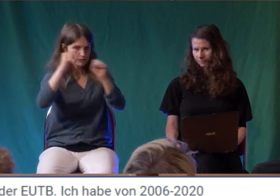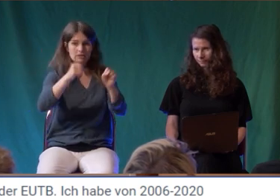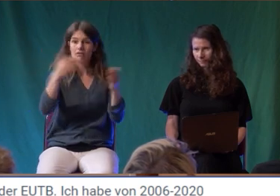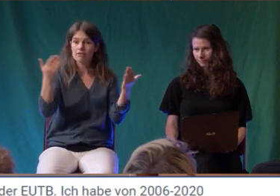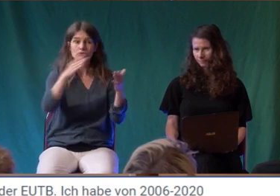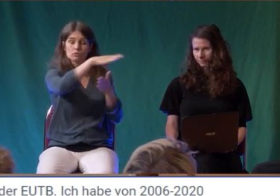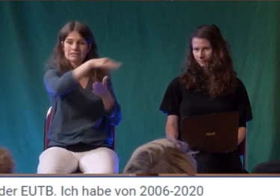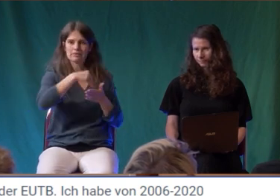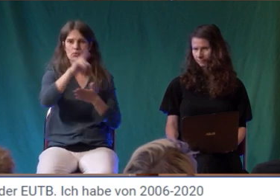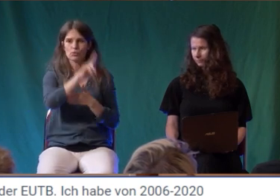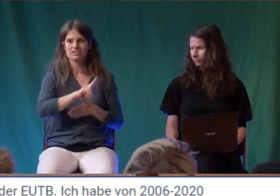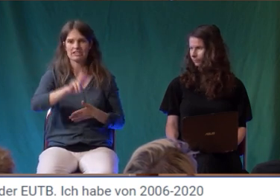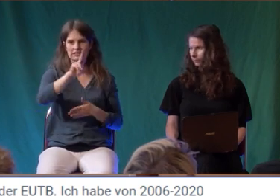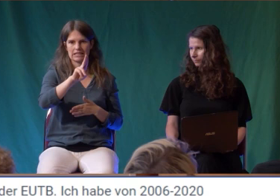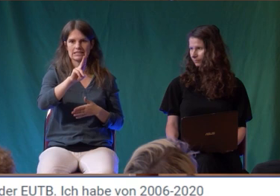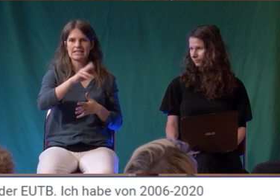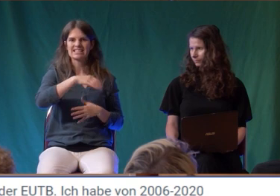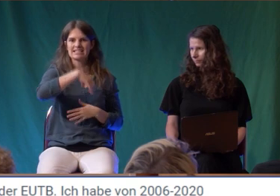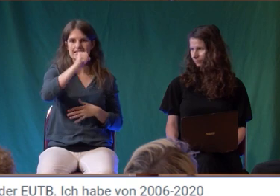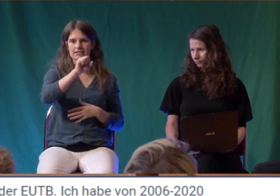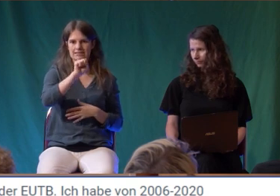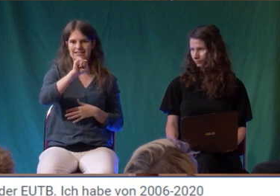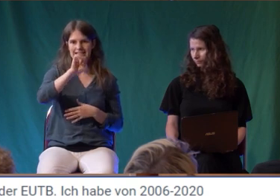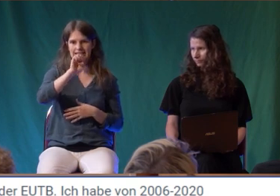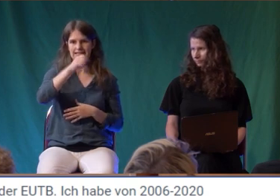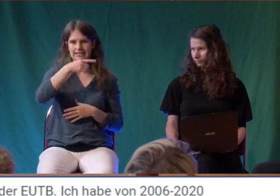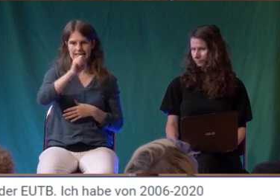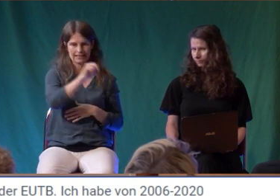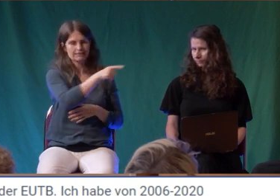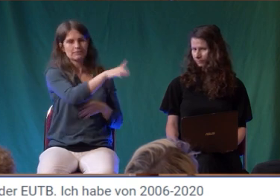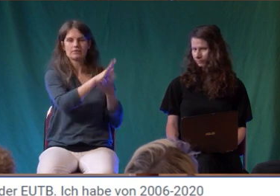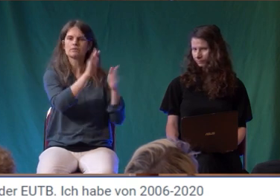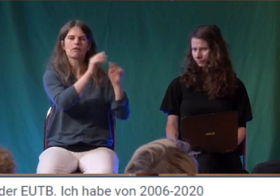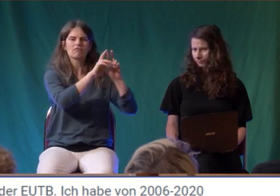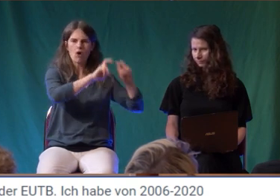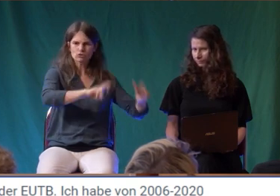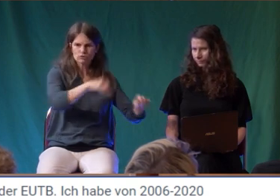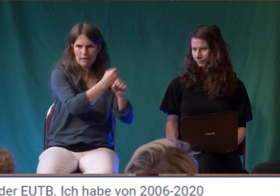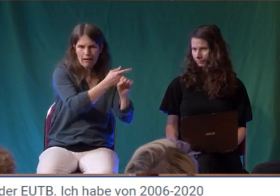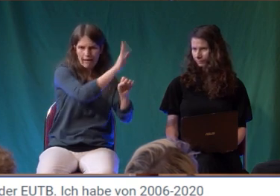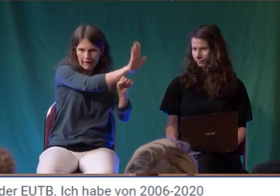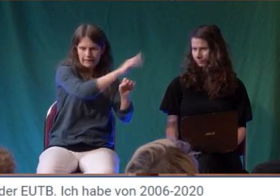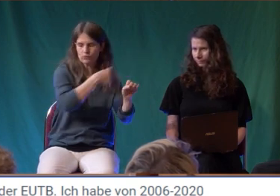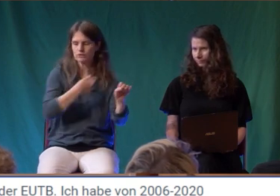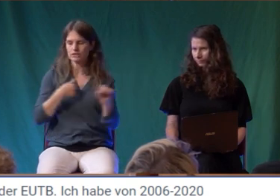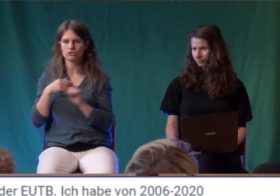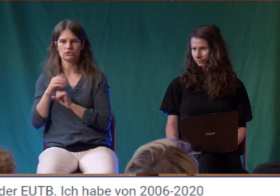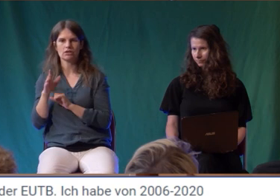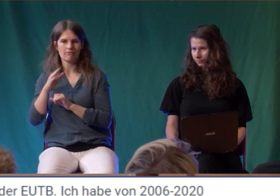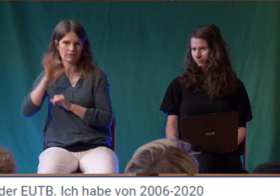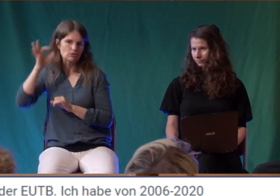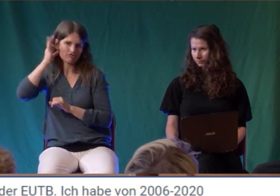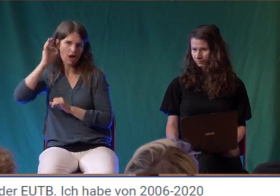Universität Siegen die haben die begleitende Forschungsarbeit gemacht und Frau riesberg und ich waren zuständig für